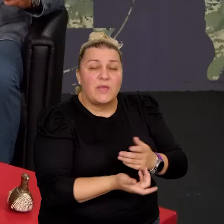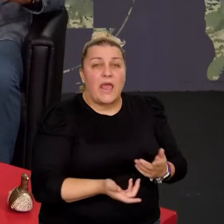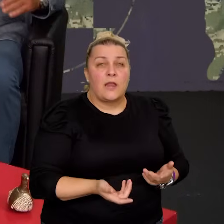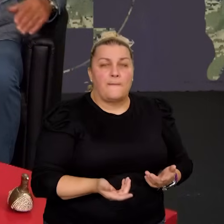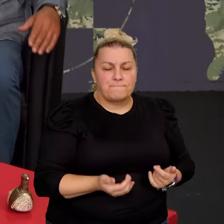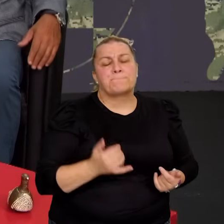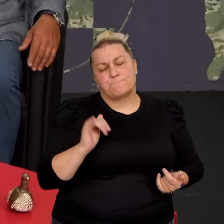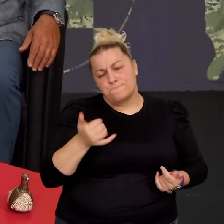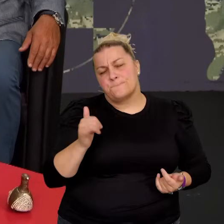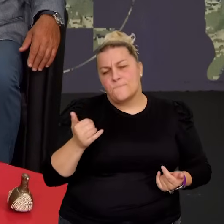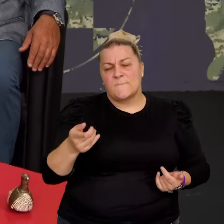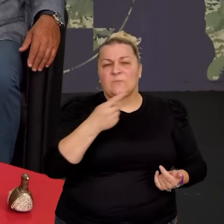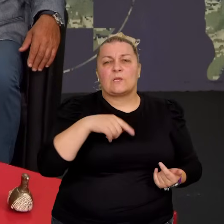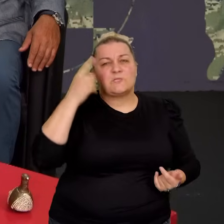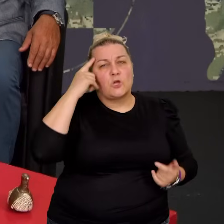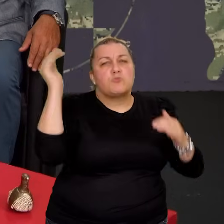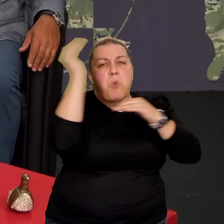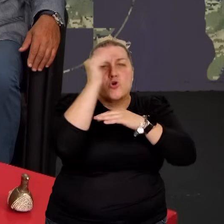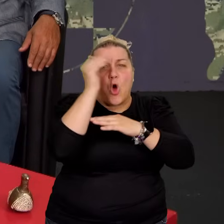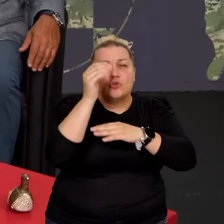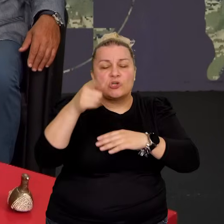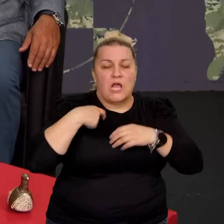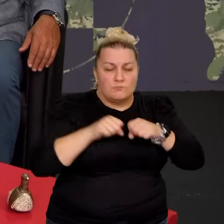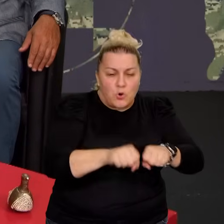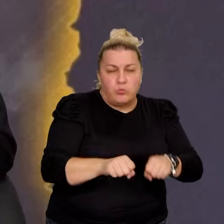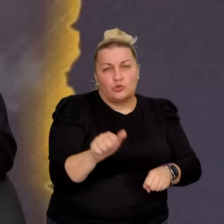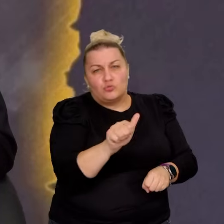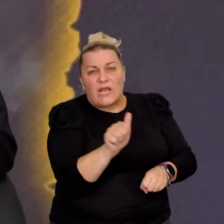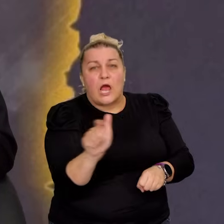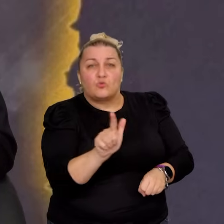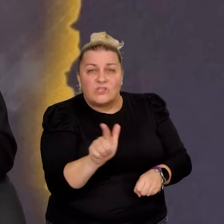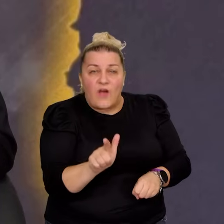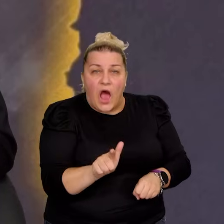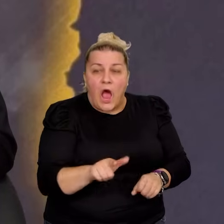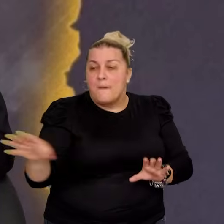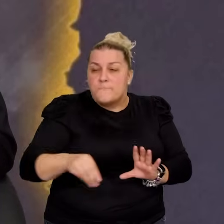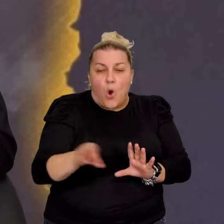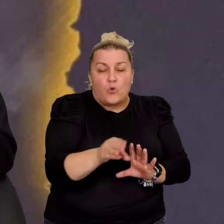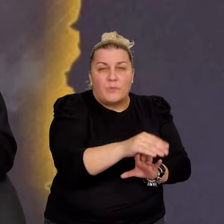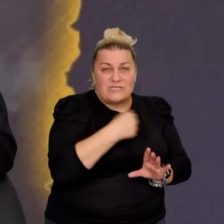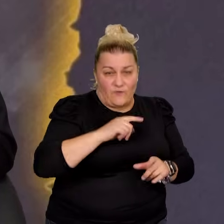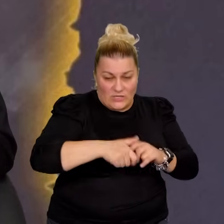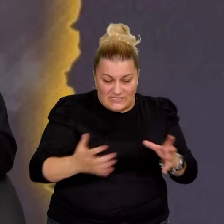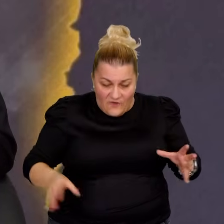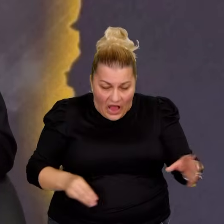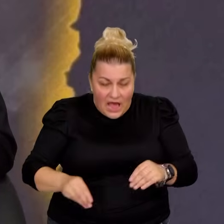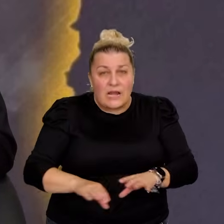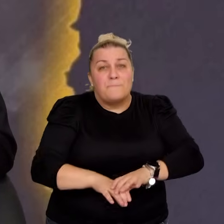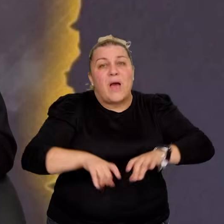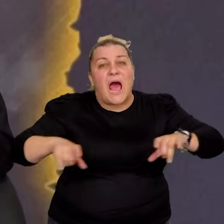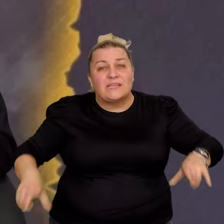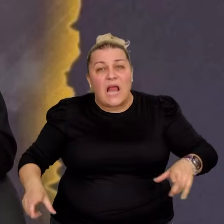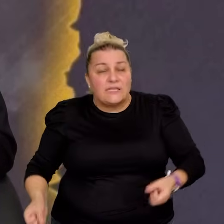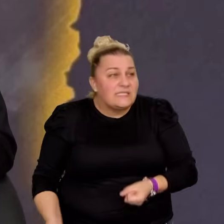fingiranih, stvarnih? Da. Pa znali su nas probuditi noć u 1-2 sata, pokupili svoje stvari, pokupili one madrace,